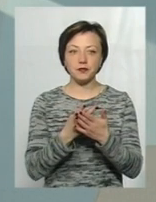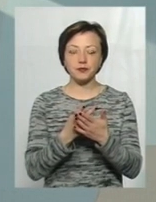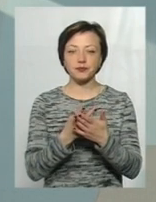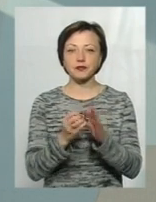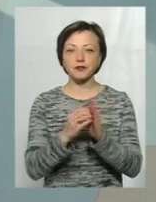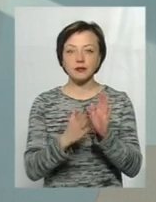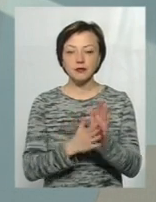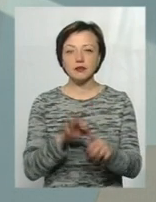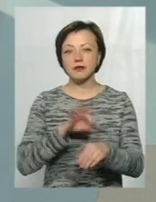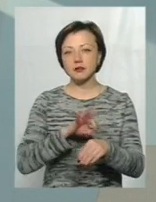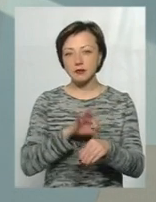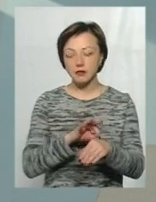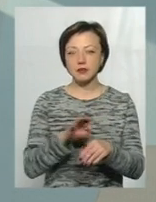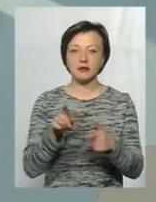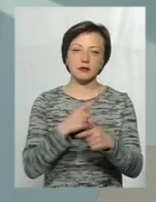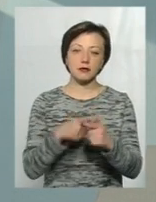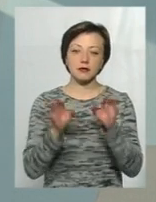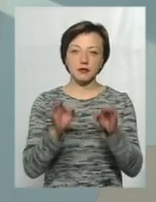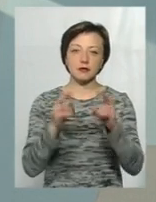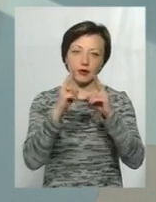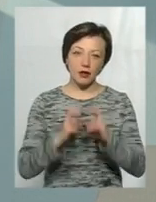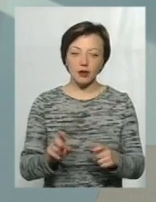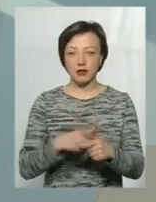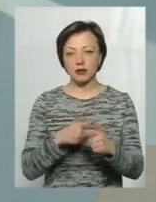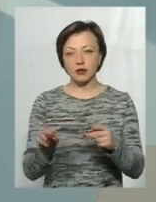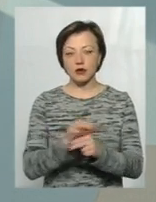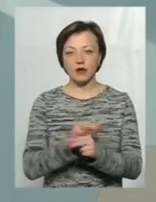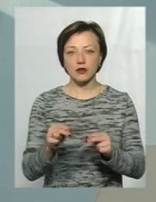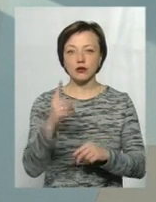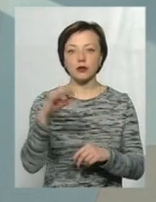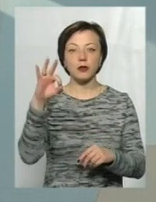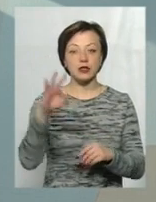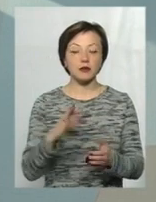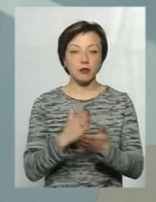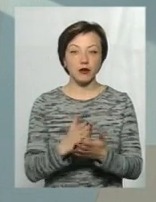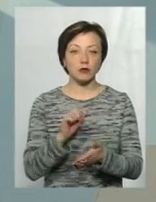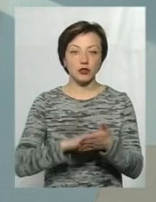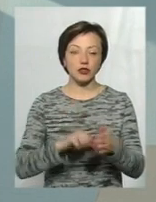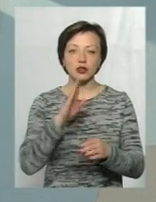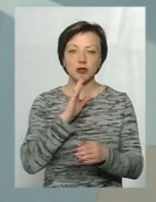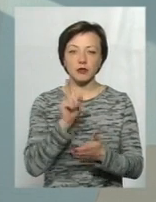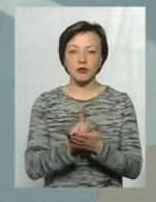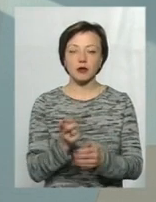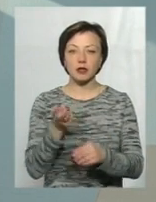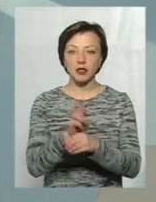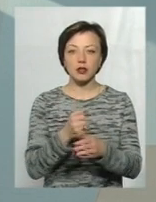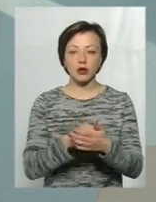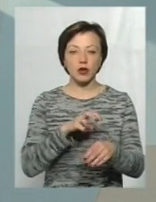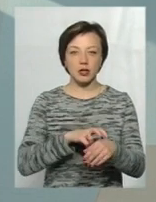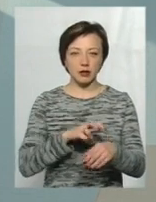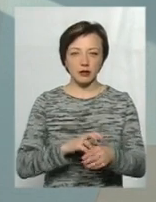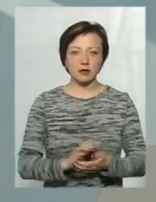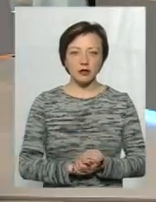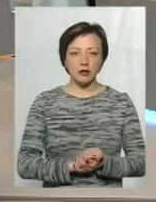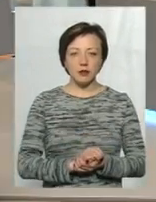поставити діагноз, чи адекватно обстежити, чи пролікувати. Тому однозначно, маючи таку причину, жінка повинна прийти до